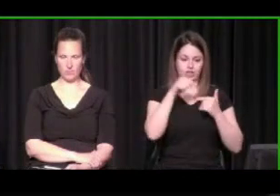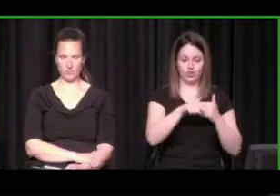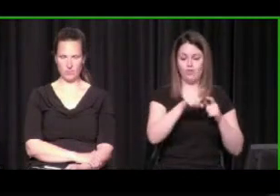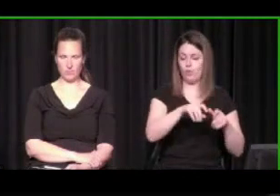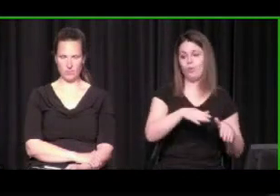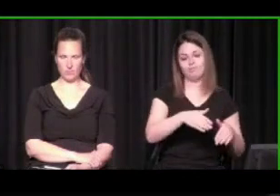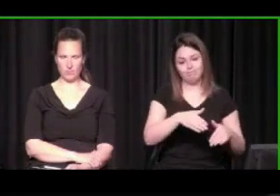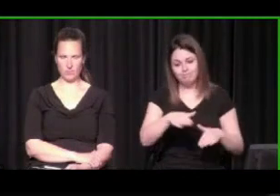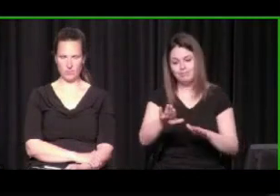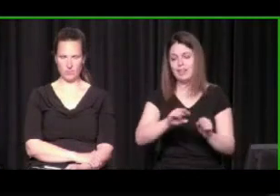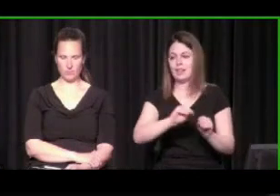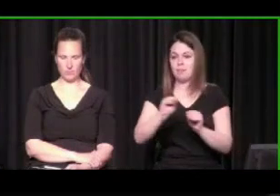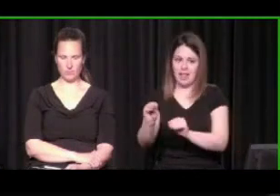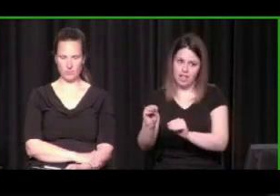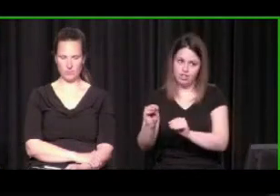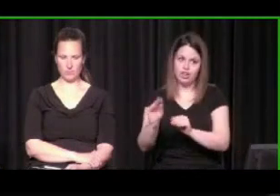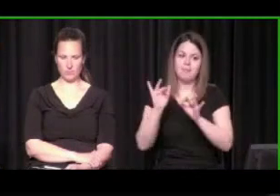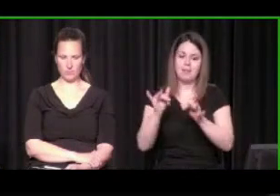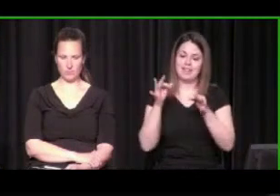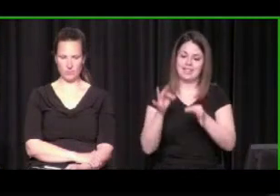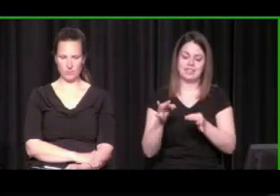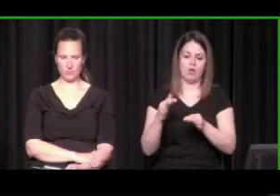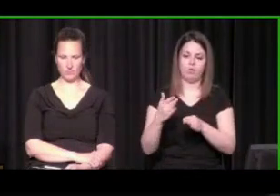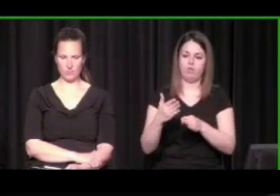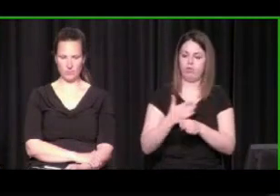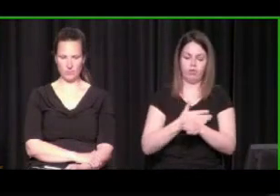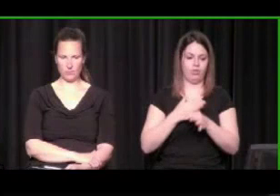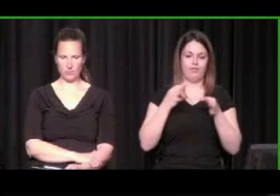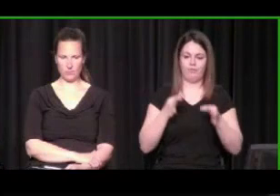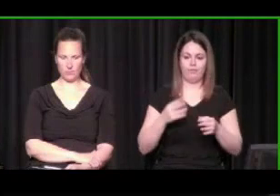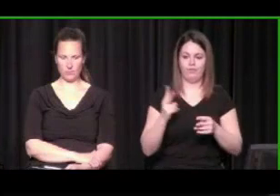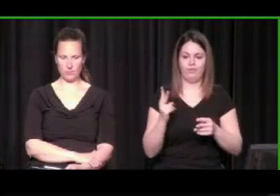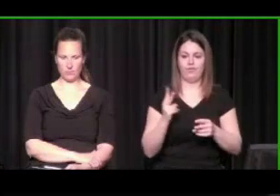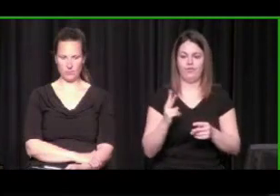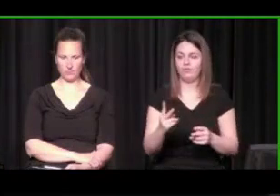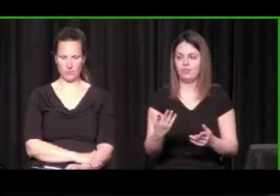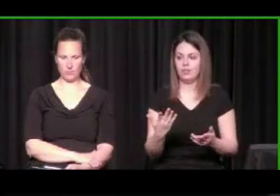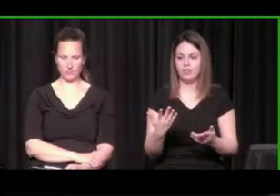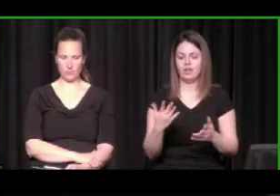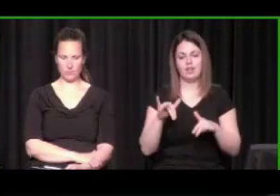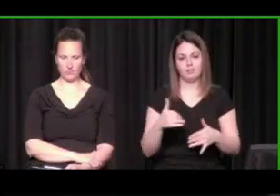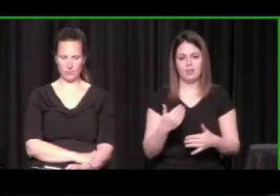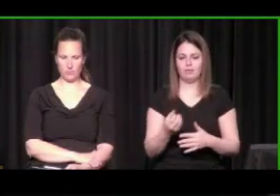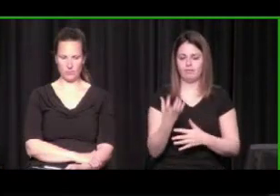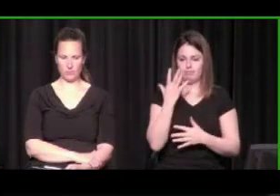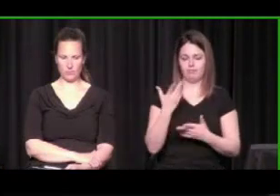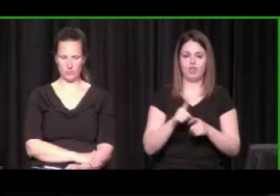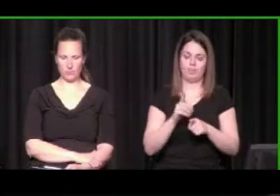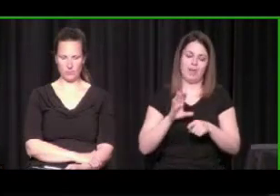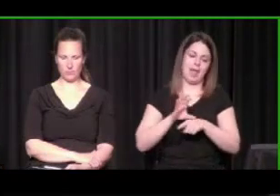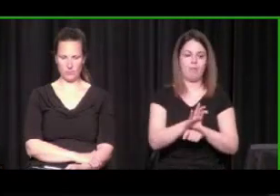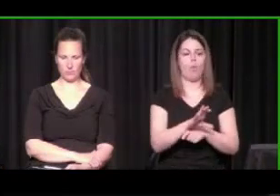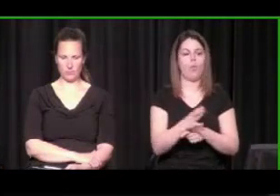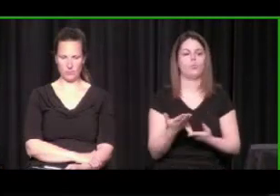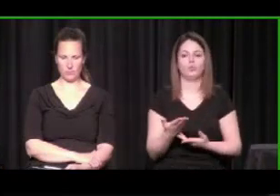doit déménager. Et souvent, cette décision-là va être prise rapidement, confronté à un constat que maintenant, ça s'impose.